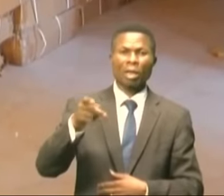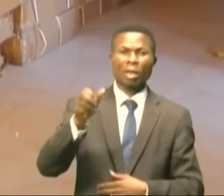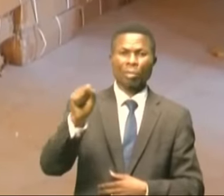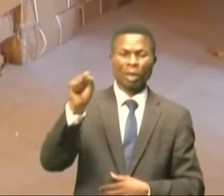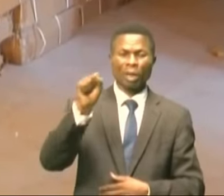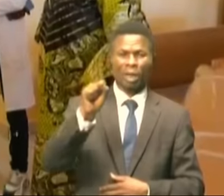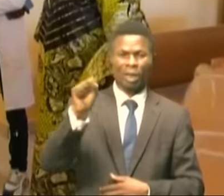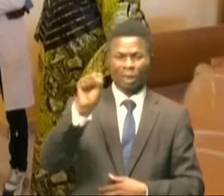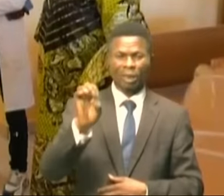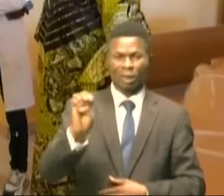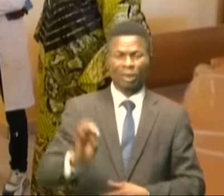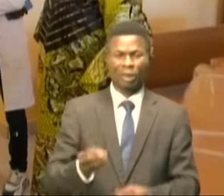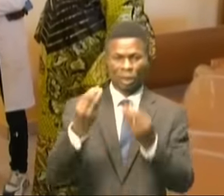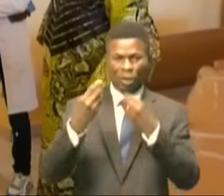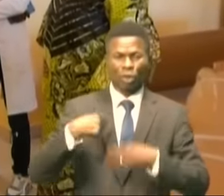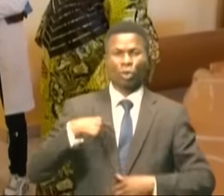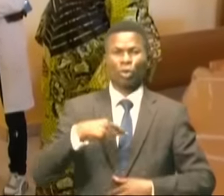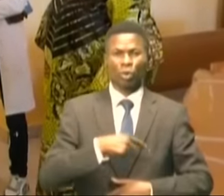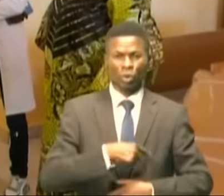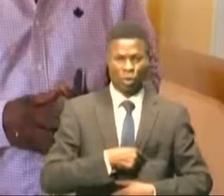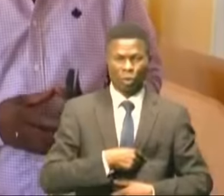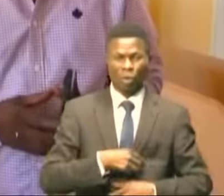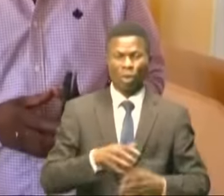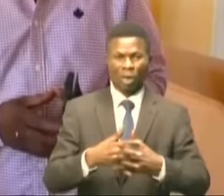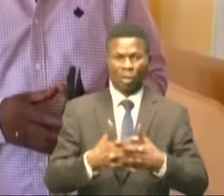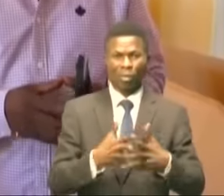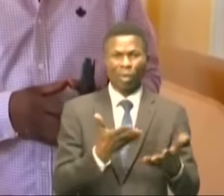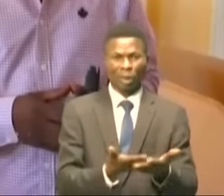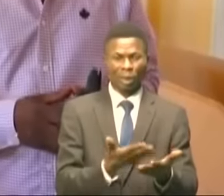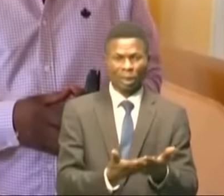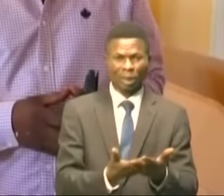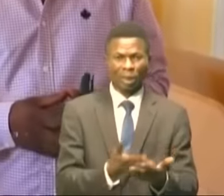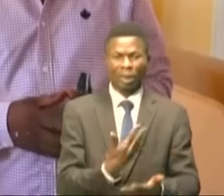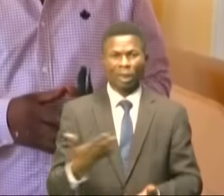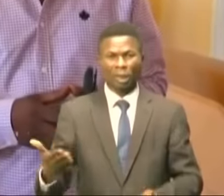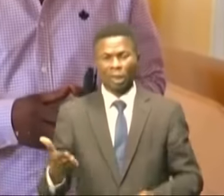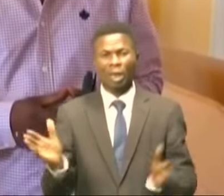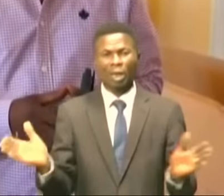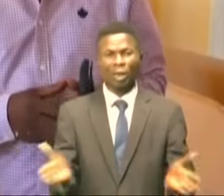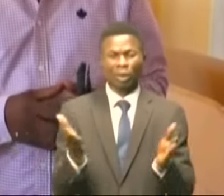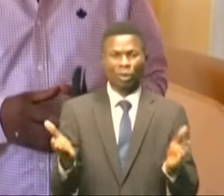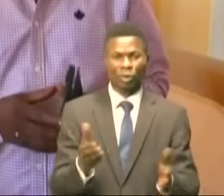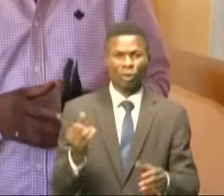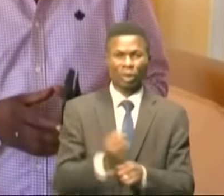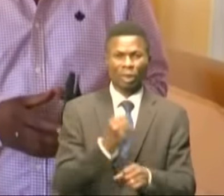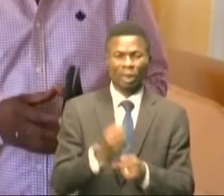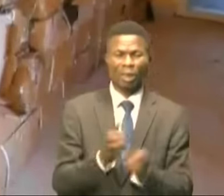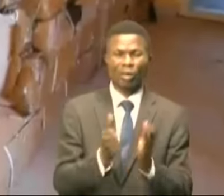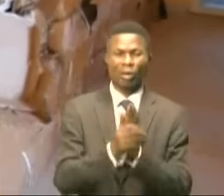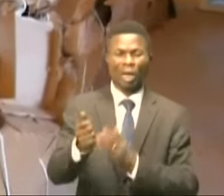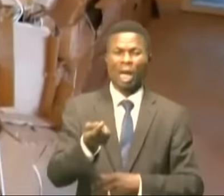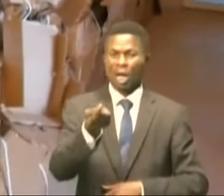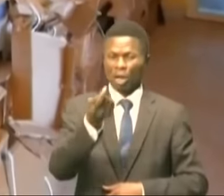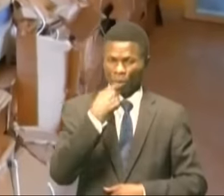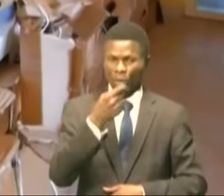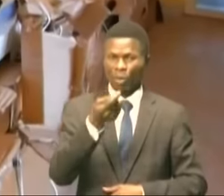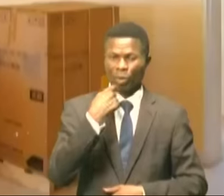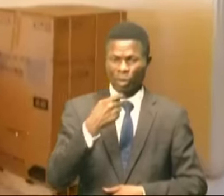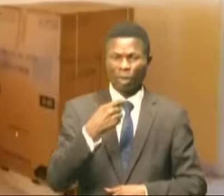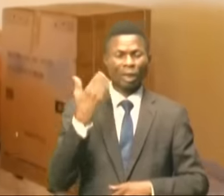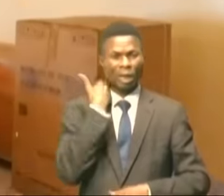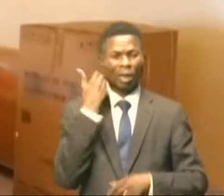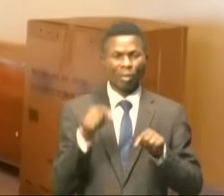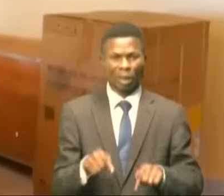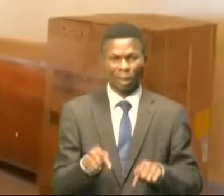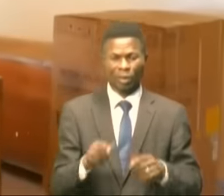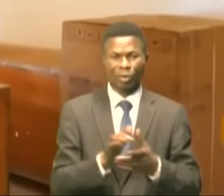sont venus nous doter ces matériels pour renforcer l'amélioration de la qualité des soins des patients.